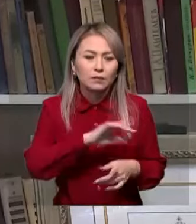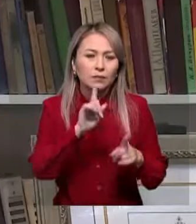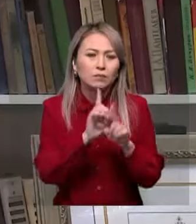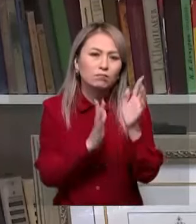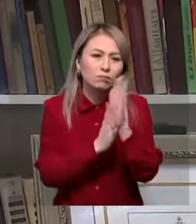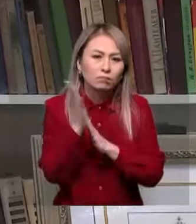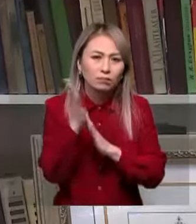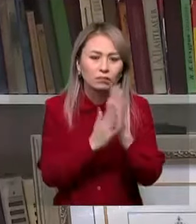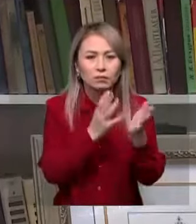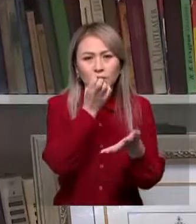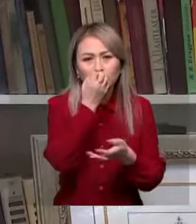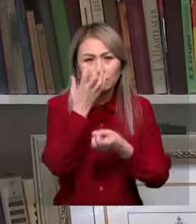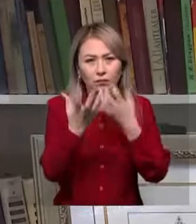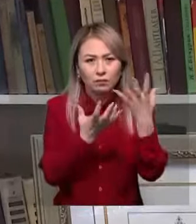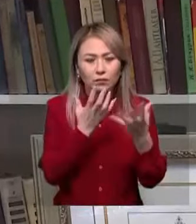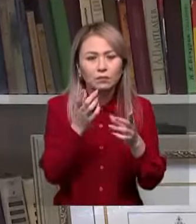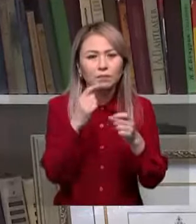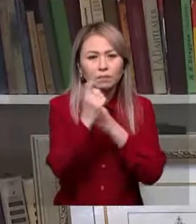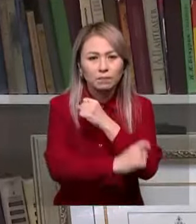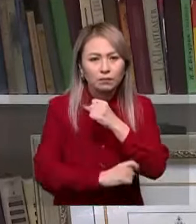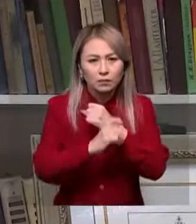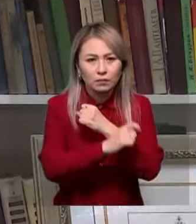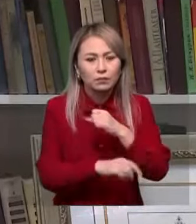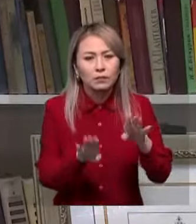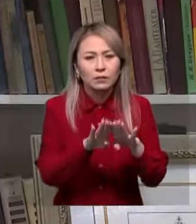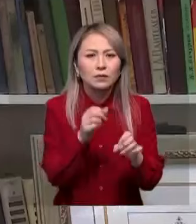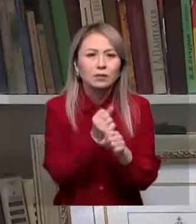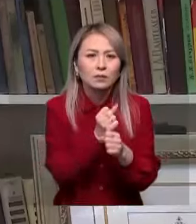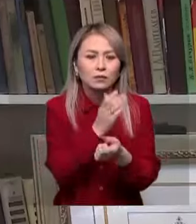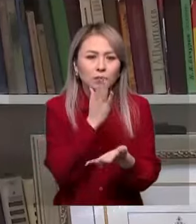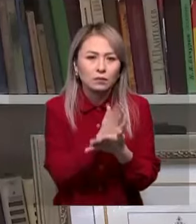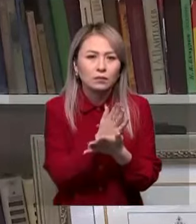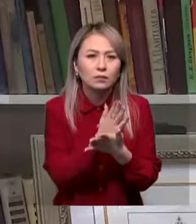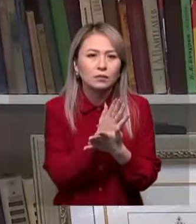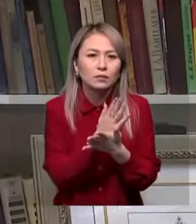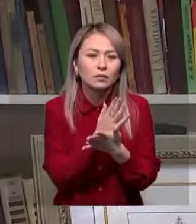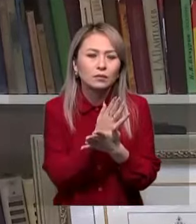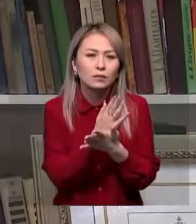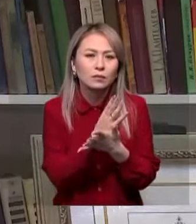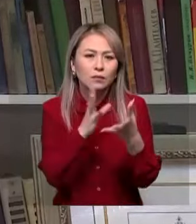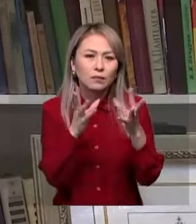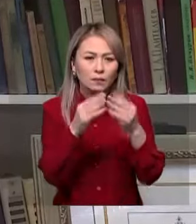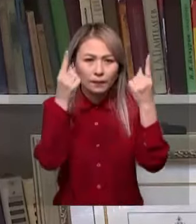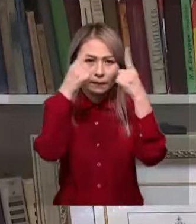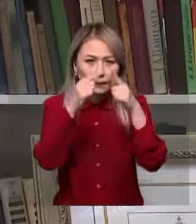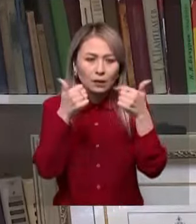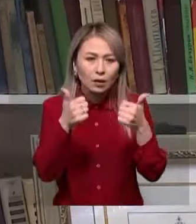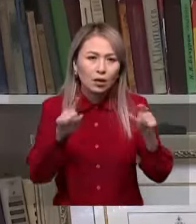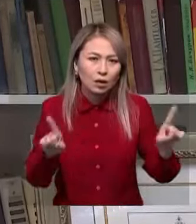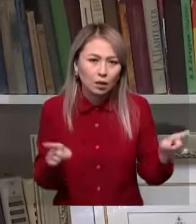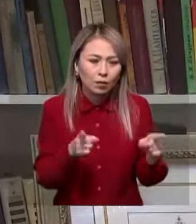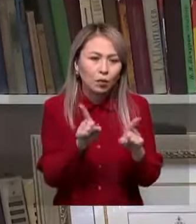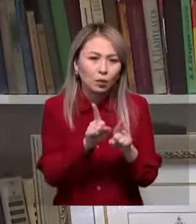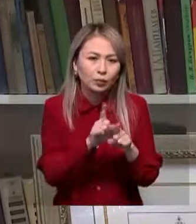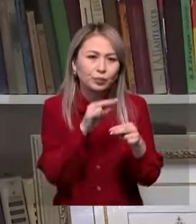шөптерді, гүлдерді, басқа да материалды пайдаланып, әлі де солмен жасып жатыр. Енді бұларда қазір технологияда дамып келе жатыр, бірақ дегенмен де олар